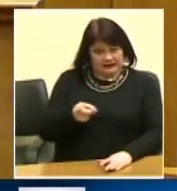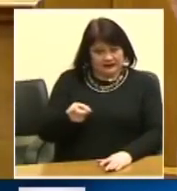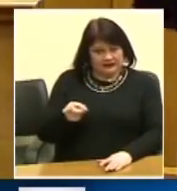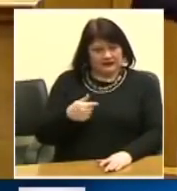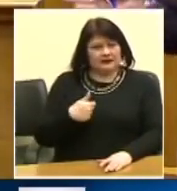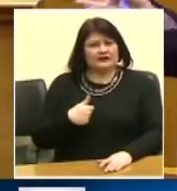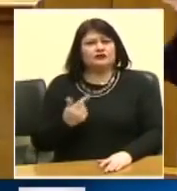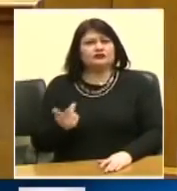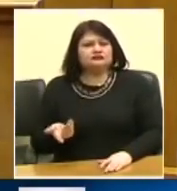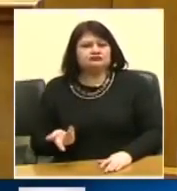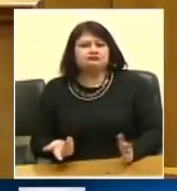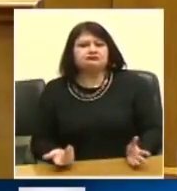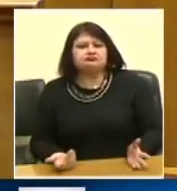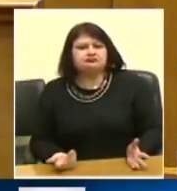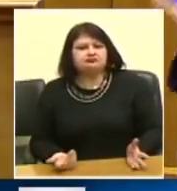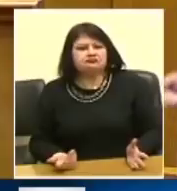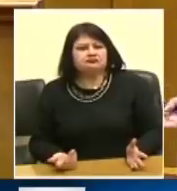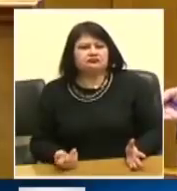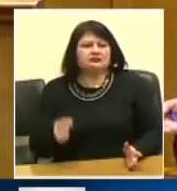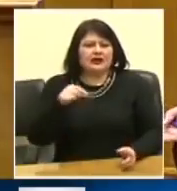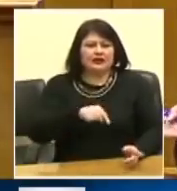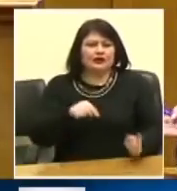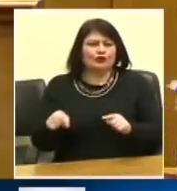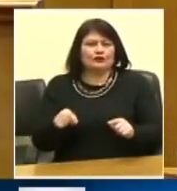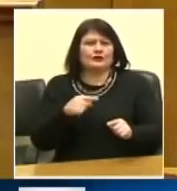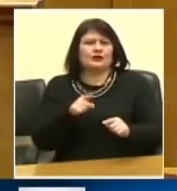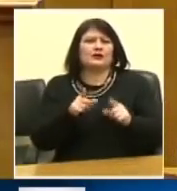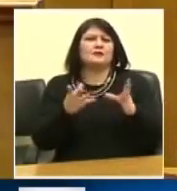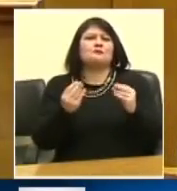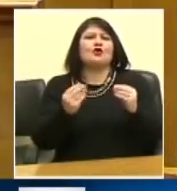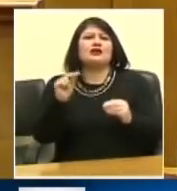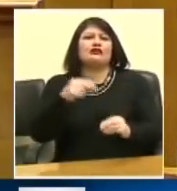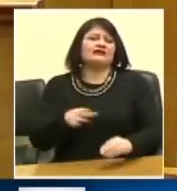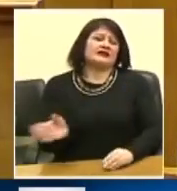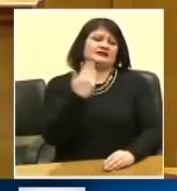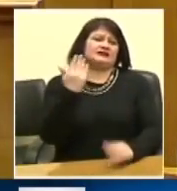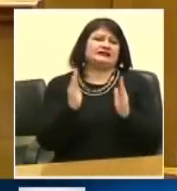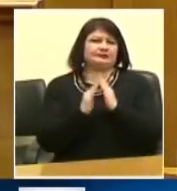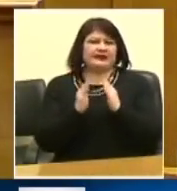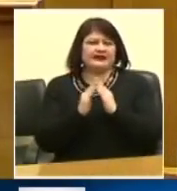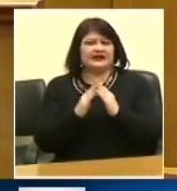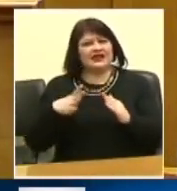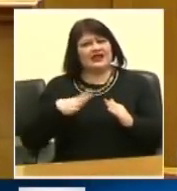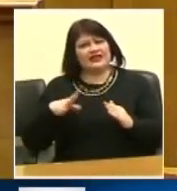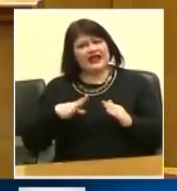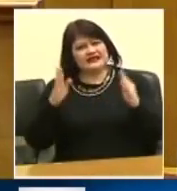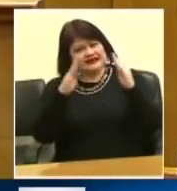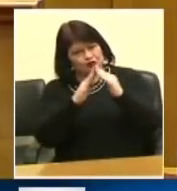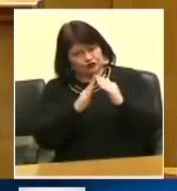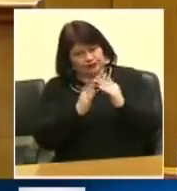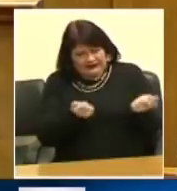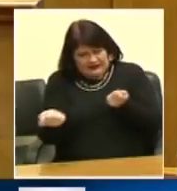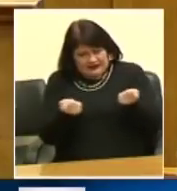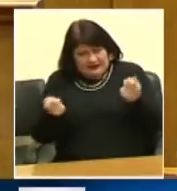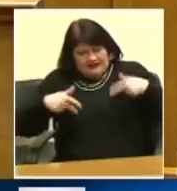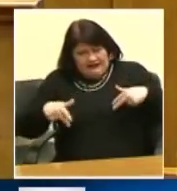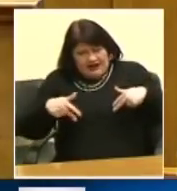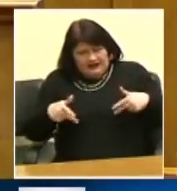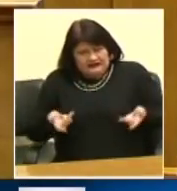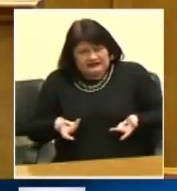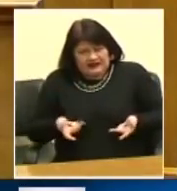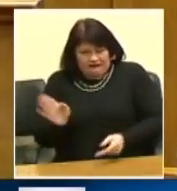πολλοί εκεί, εδώ, θα είναι σπίτι τους και θέλετε να κυβερνάτε από το σπίτι σας. Μα δεν...